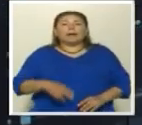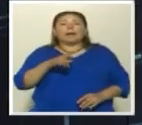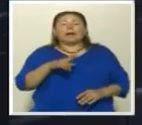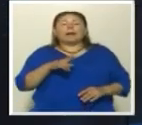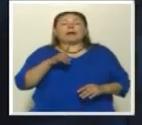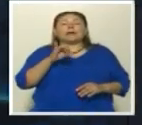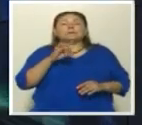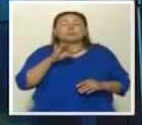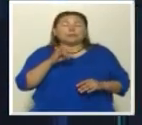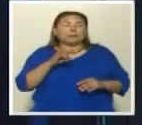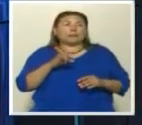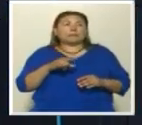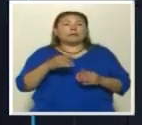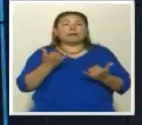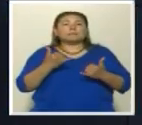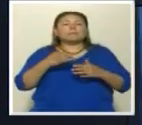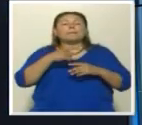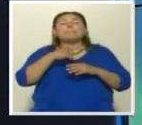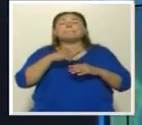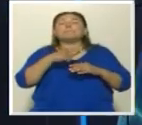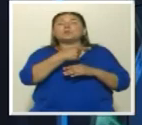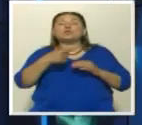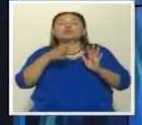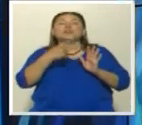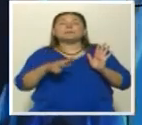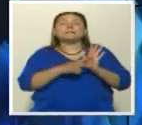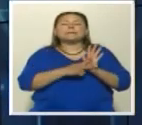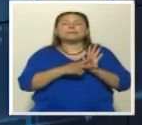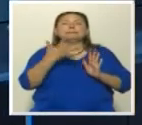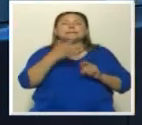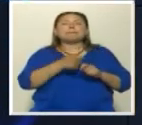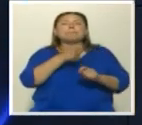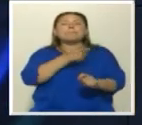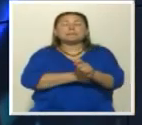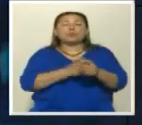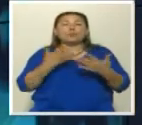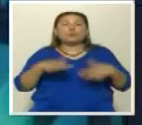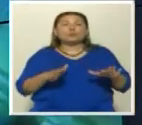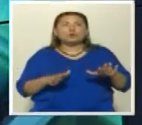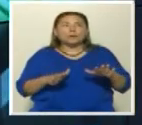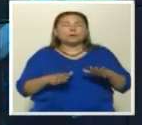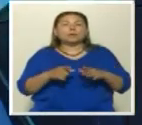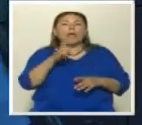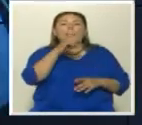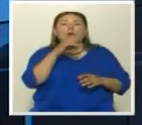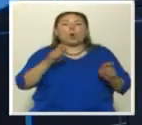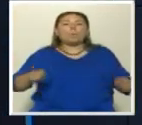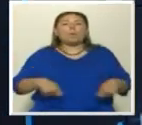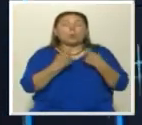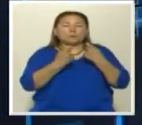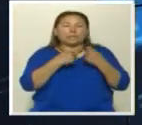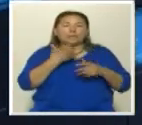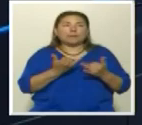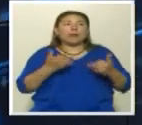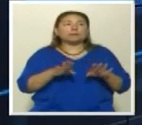Каспитайыздан парад. Теңіз деңгейі қазір -28.5 метрге жетті. Бұлай жалғаса берсе, теңіздің экожүйесі бұзылады дейді мамандар.